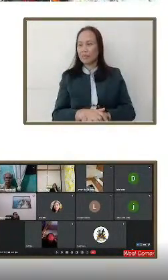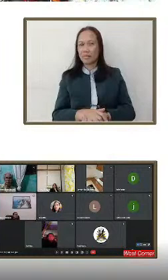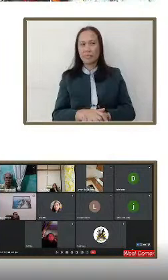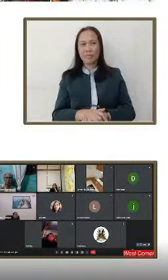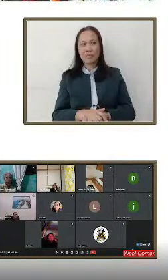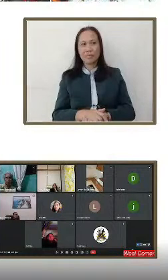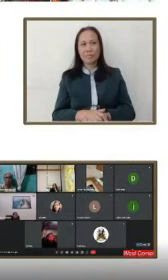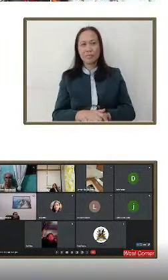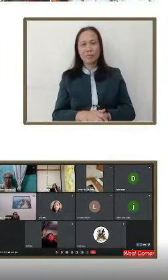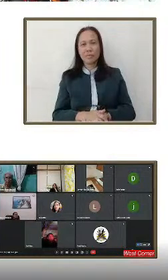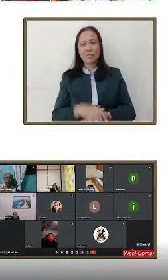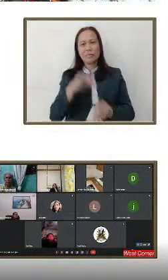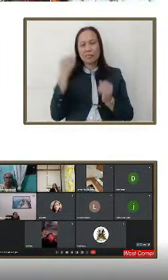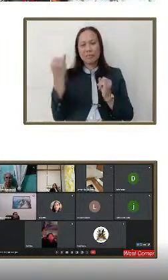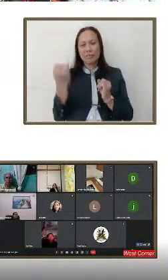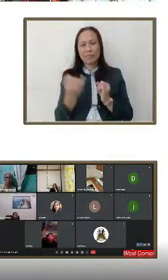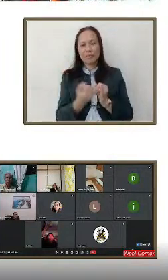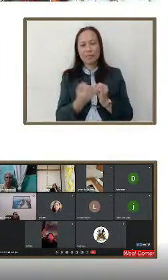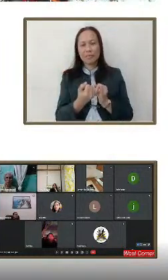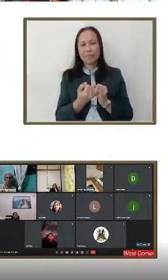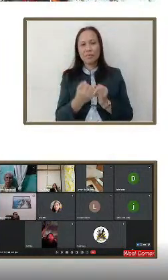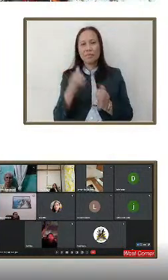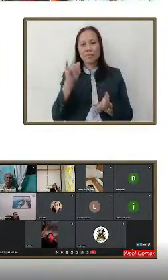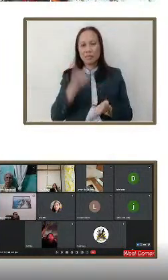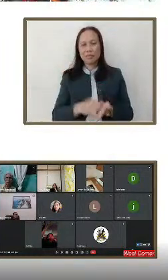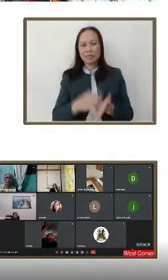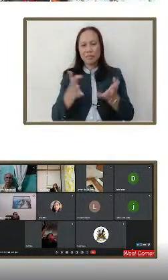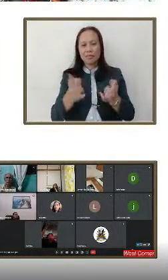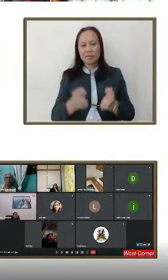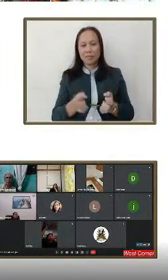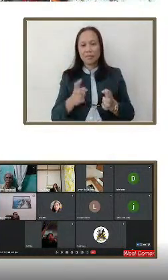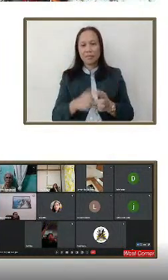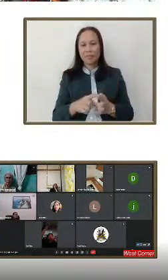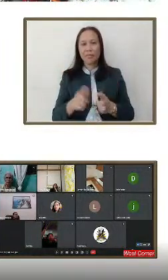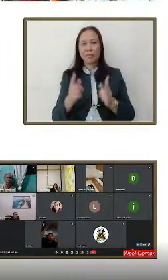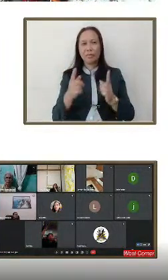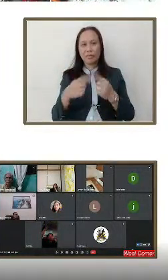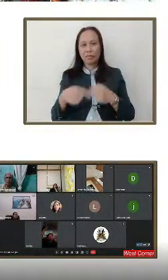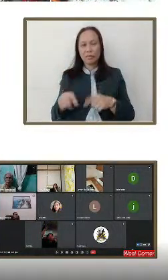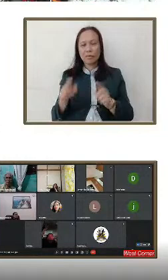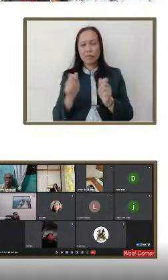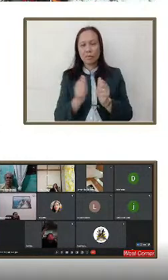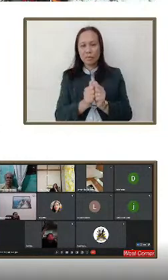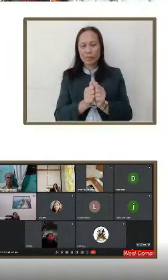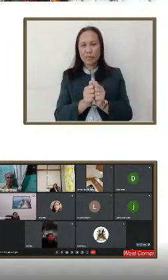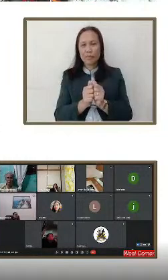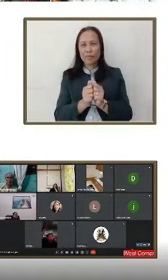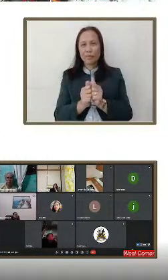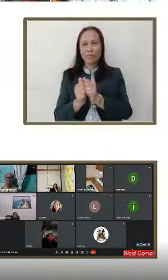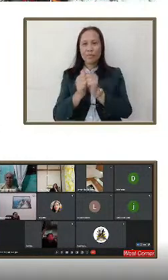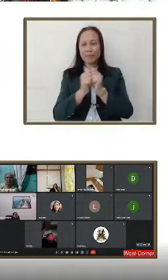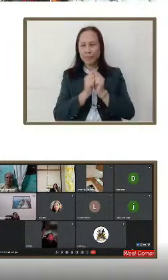So nag-i-invite din sila ng mga taong gustong mag-suicide o nagpa-plano mag-suicide.